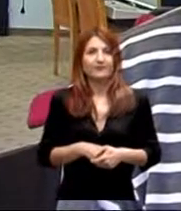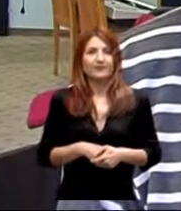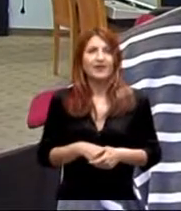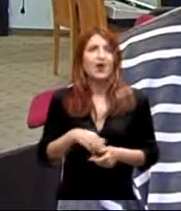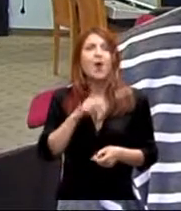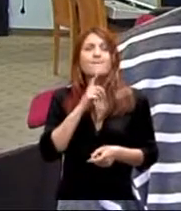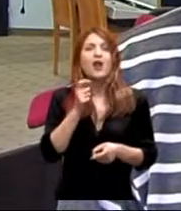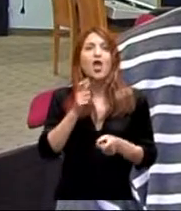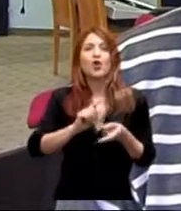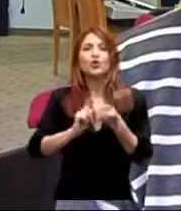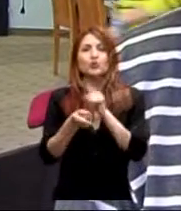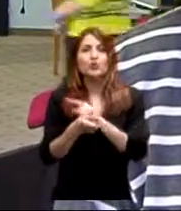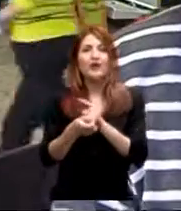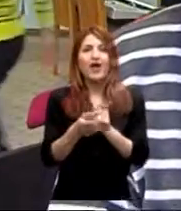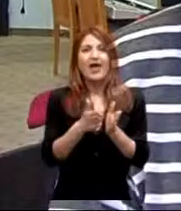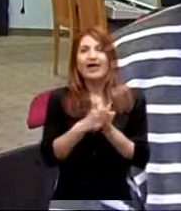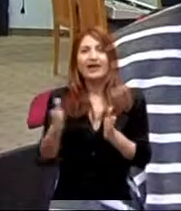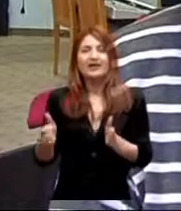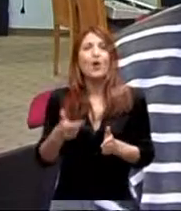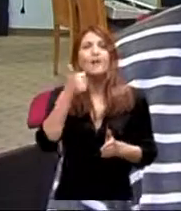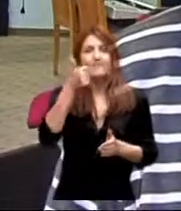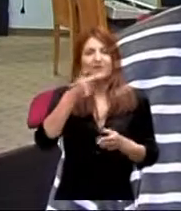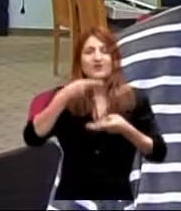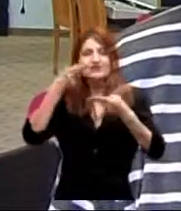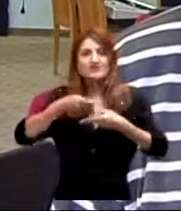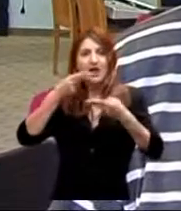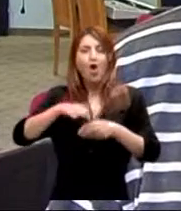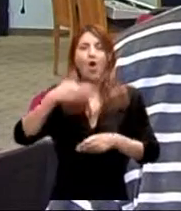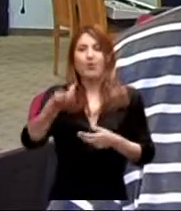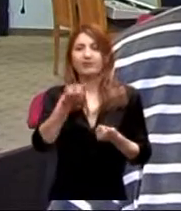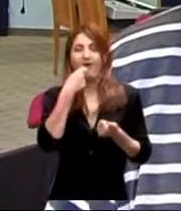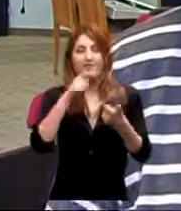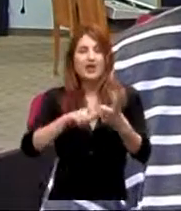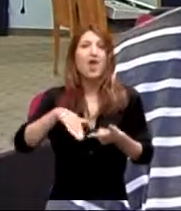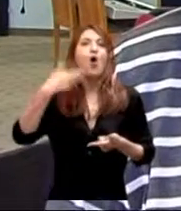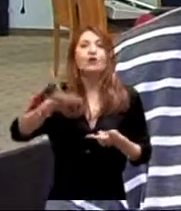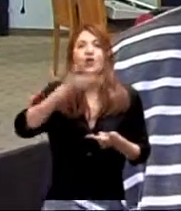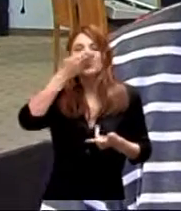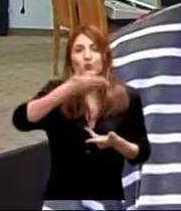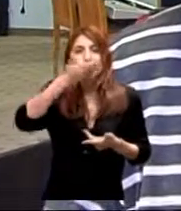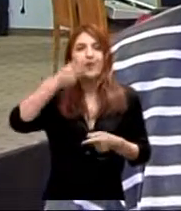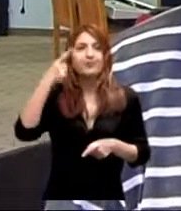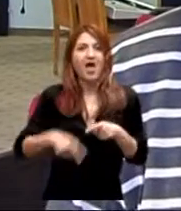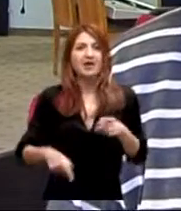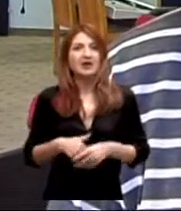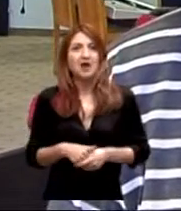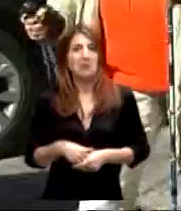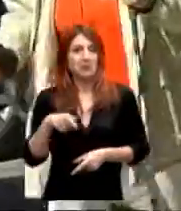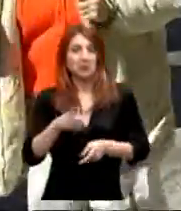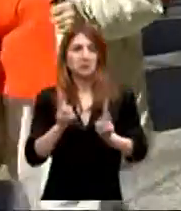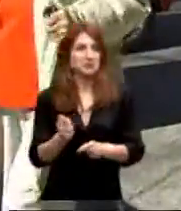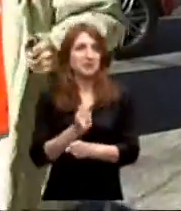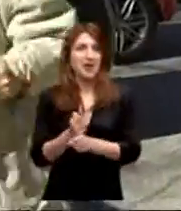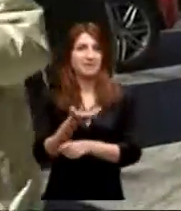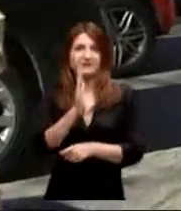Malo drugim redom se jede. Eto, prvo salata, onda jelo, onda juha. To nije teško provesti.